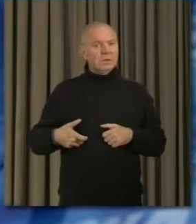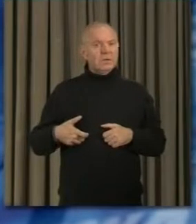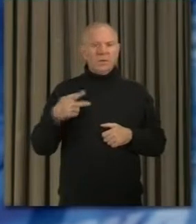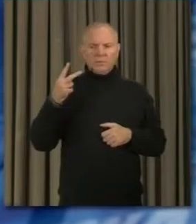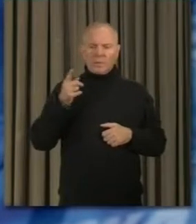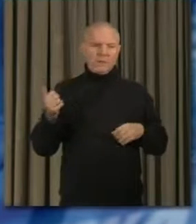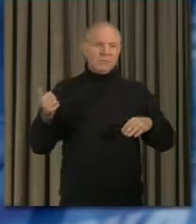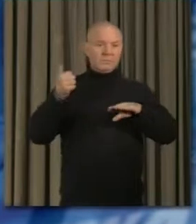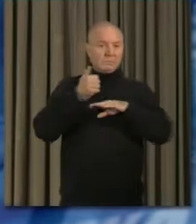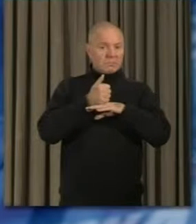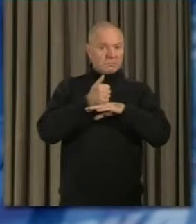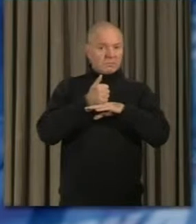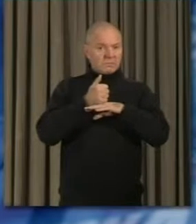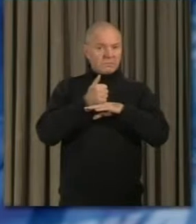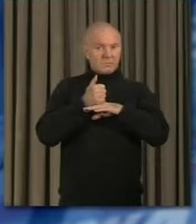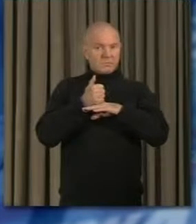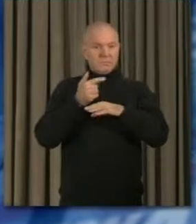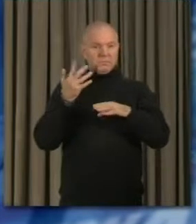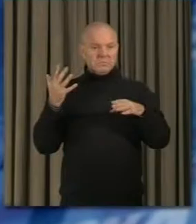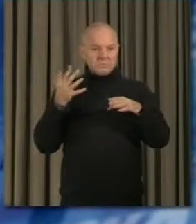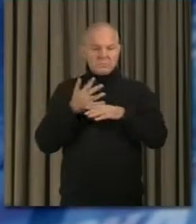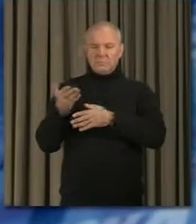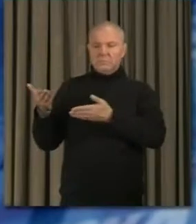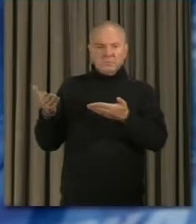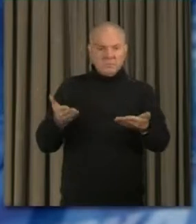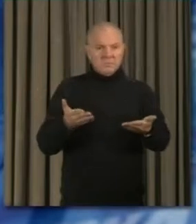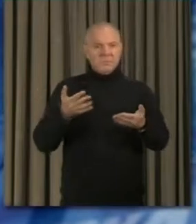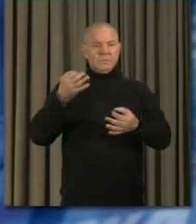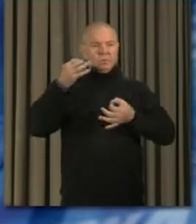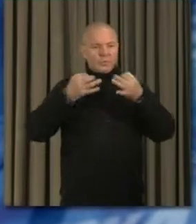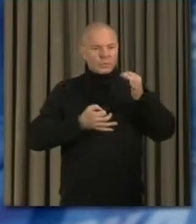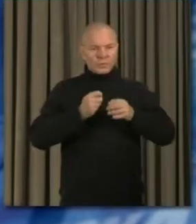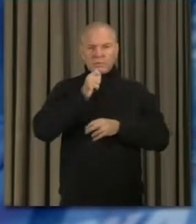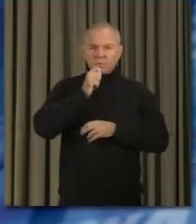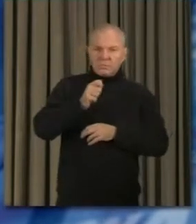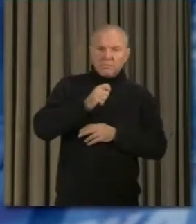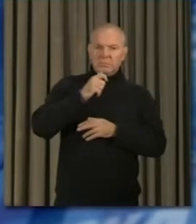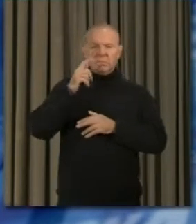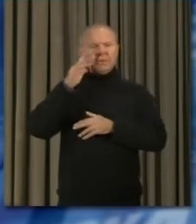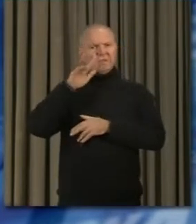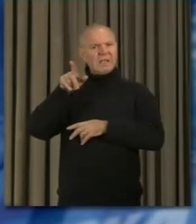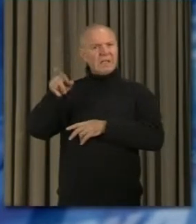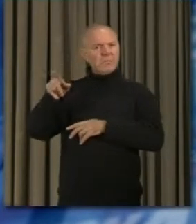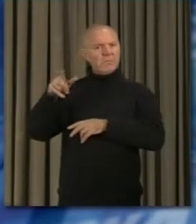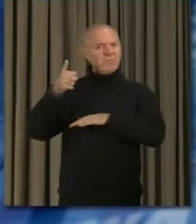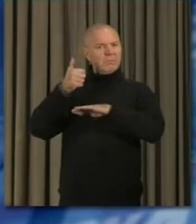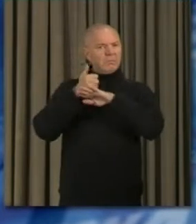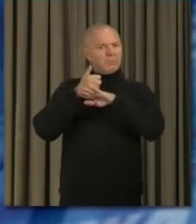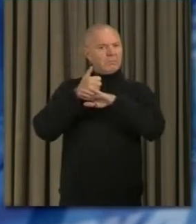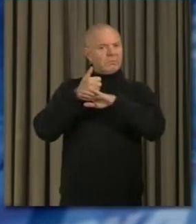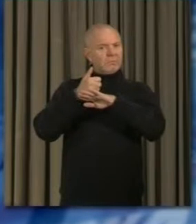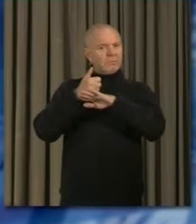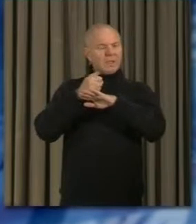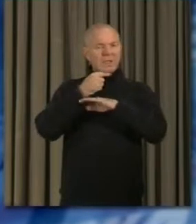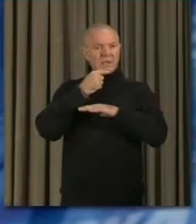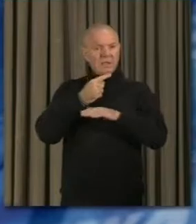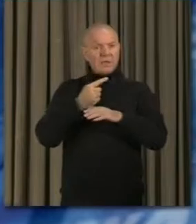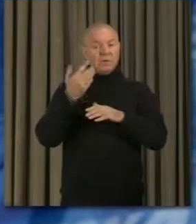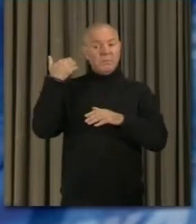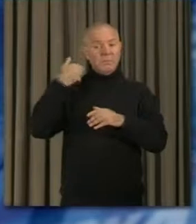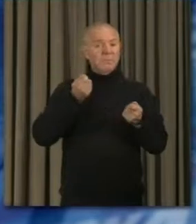padrone di casa. Interviene, presenta gli ospiti, dà giudizi sul rapporto tra il suo partito e la città, elogia gli amministratori leghisti che l'hanno